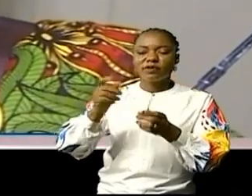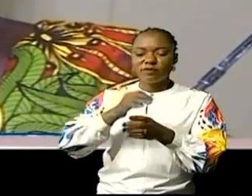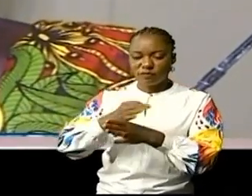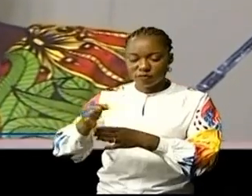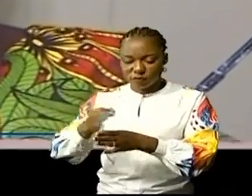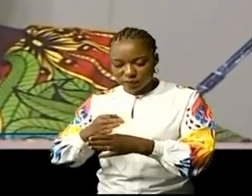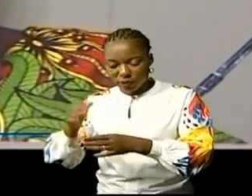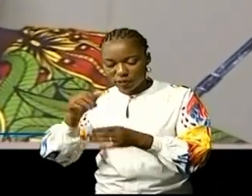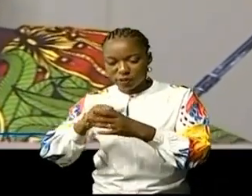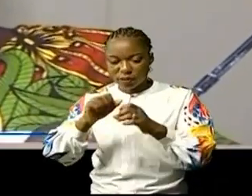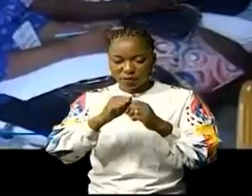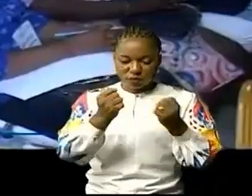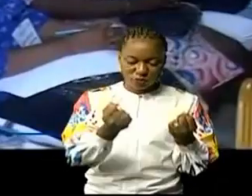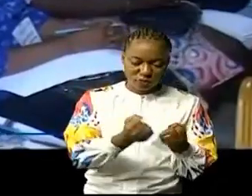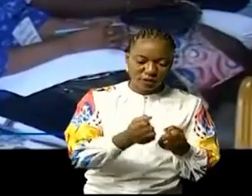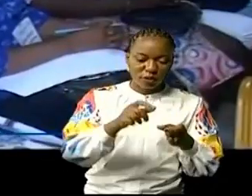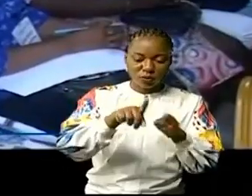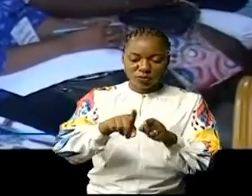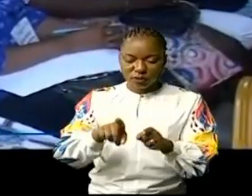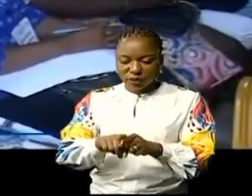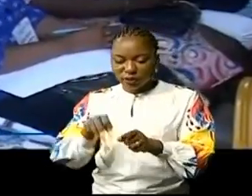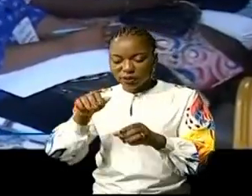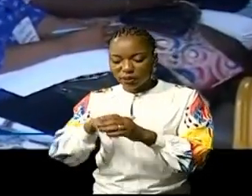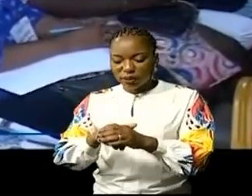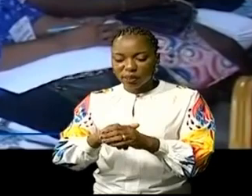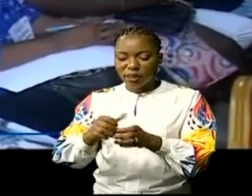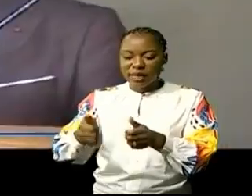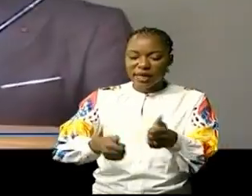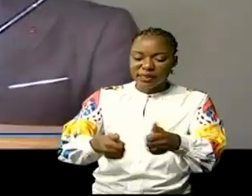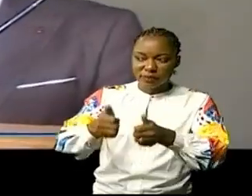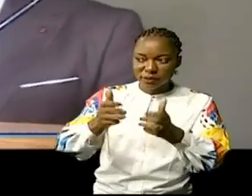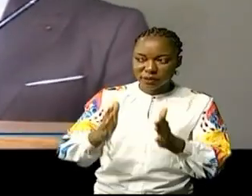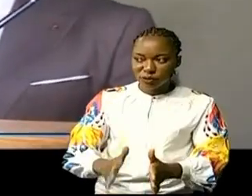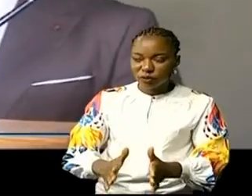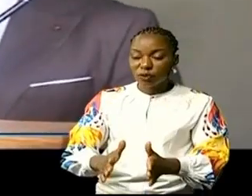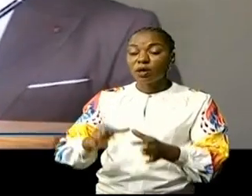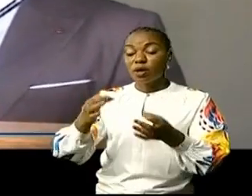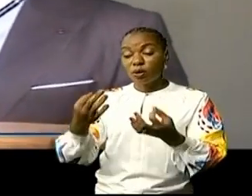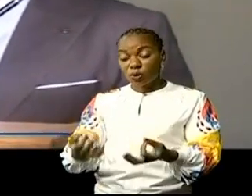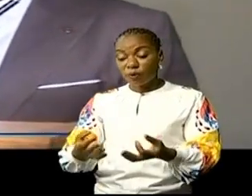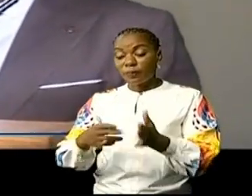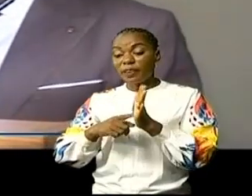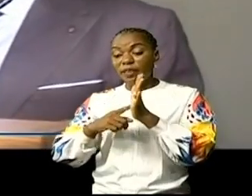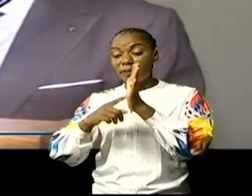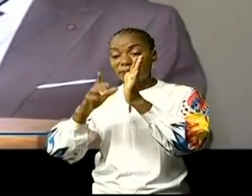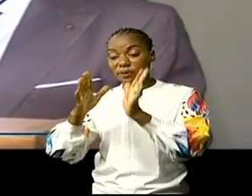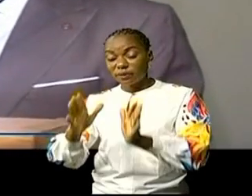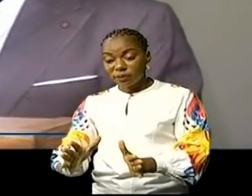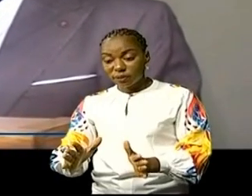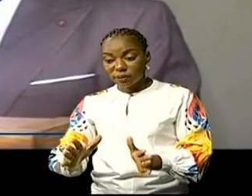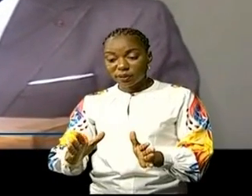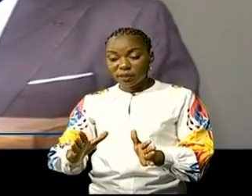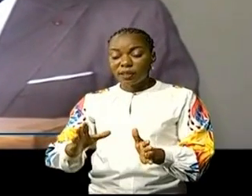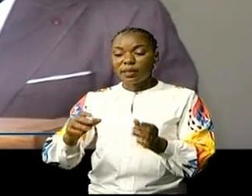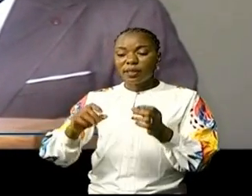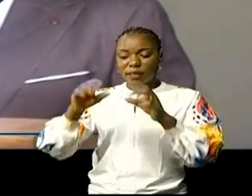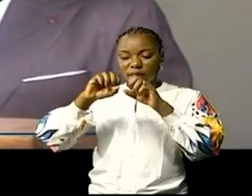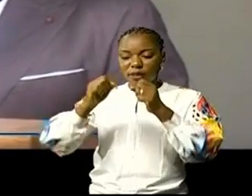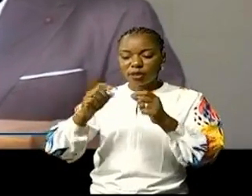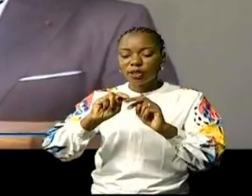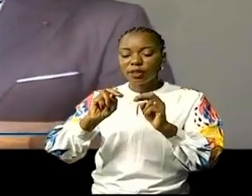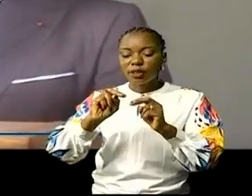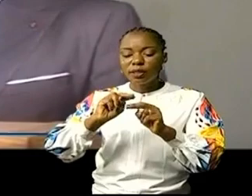entreprises. Par ailleurs, Maître Fabrice Okela, représentant du président national de l'Union des syndicats du